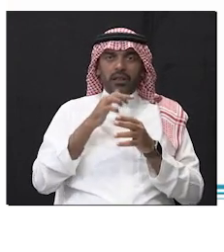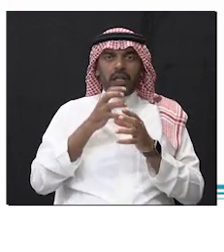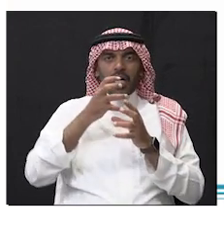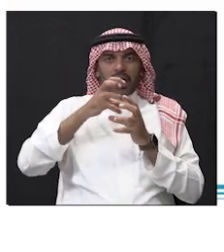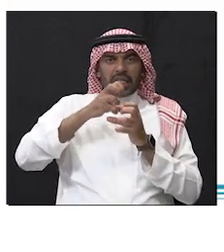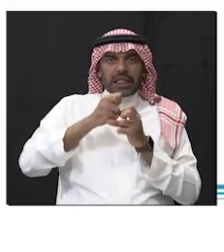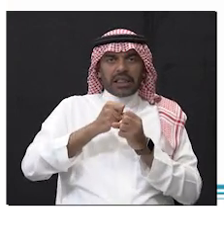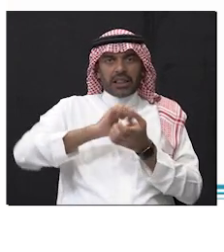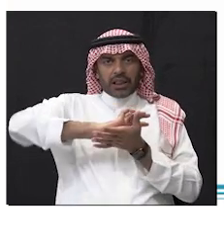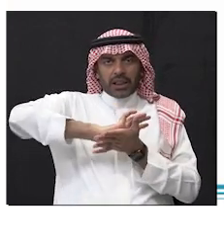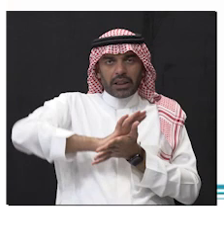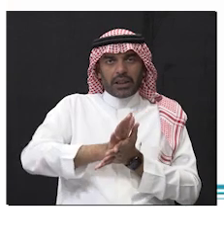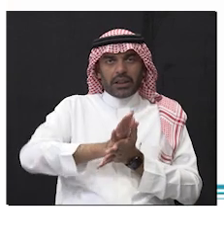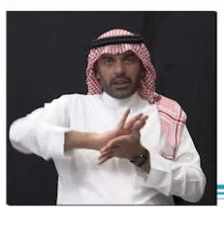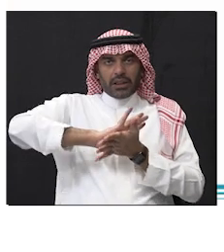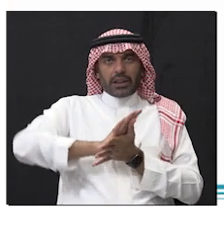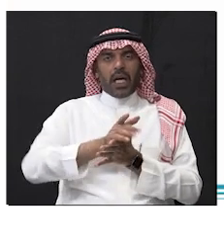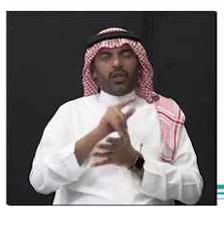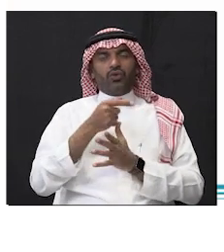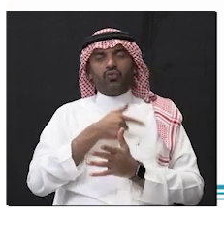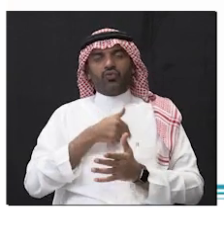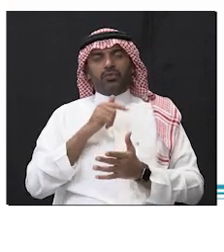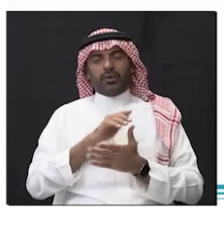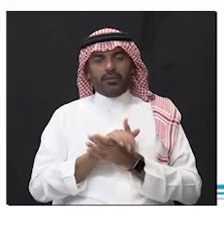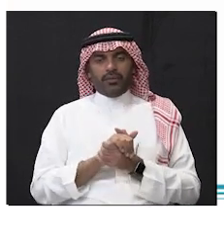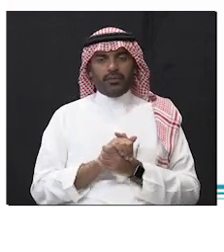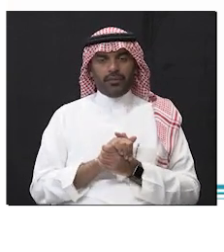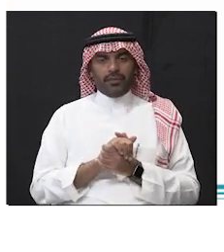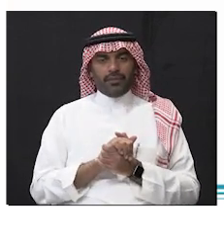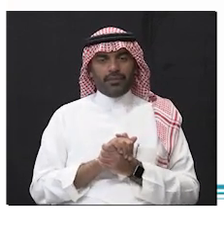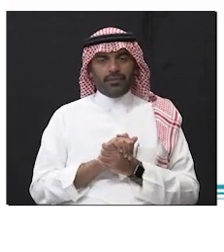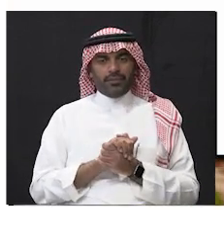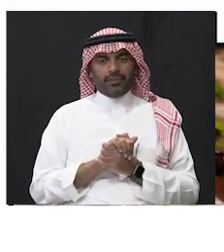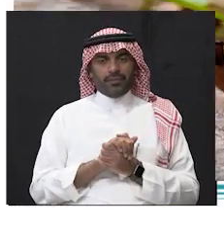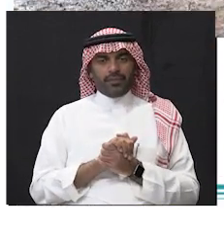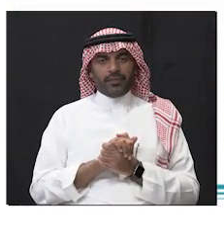عليها الطاحنة، أحسنتم.